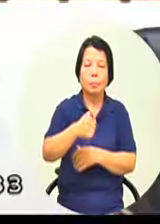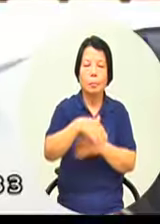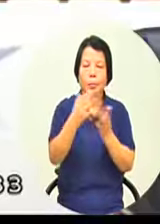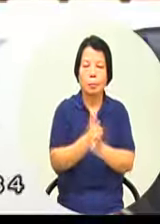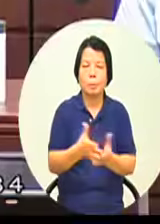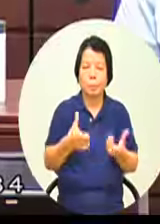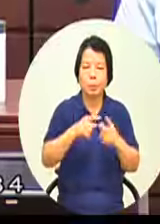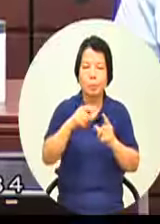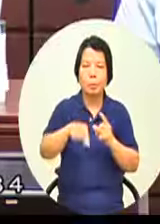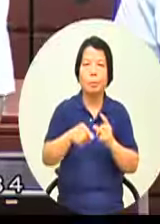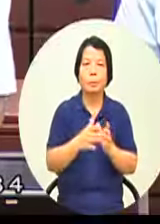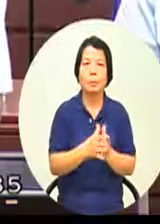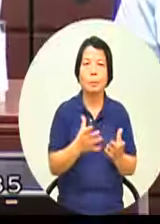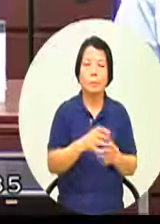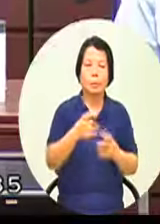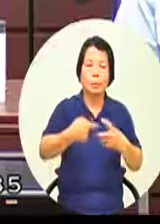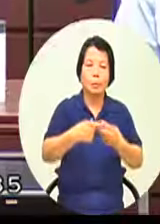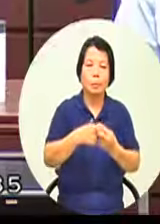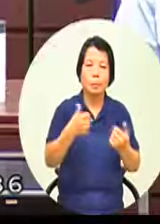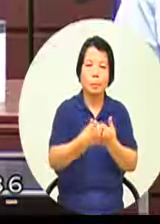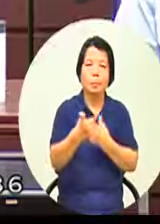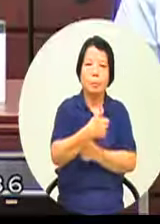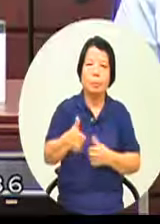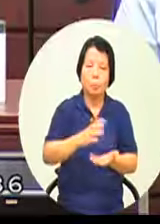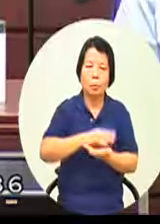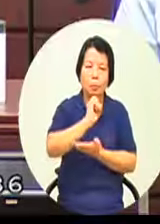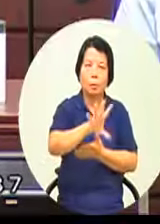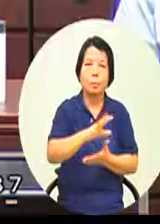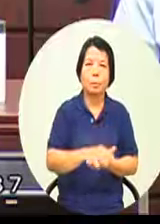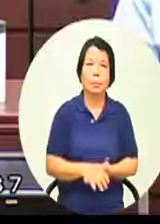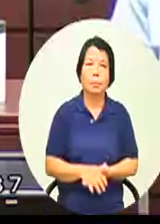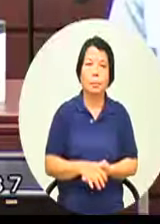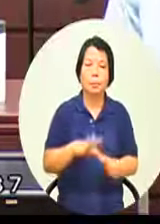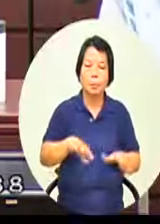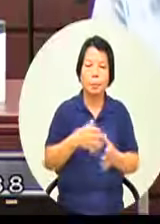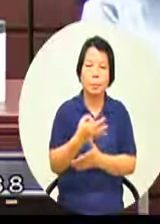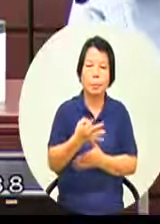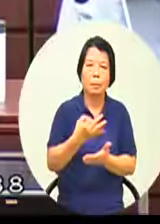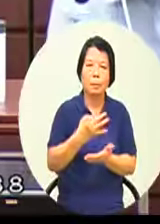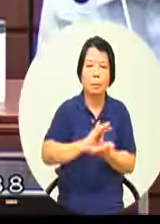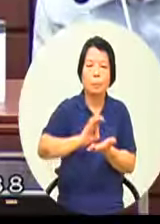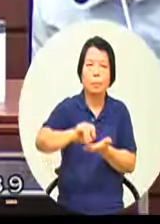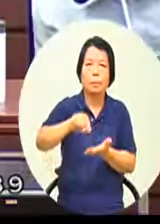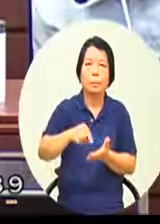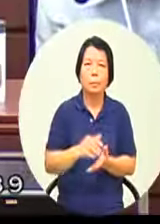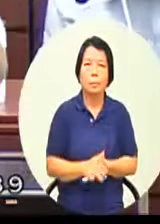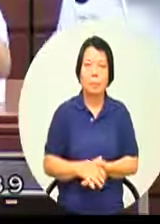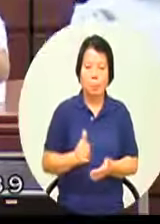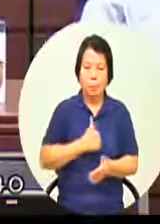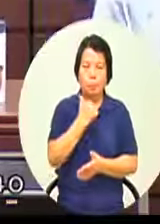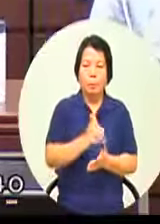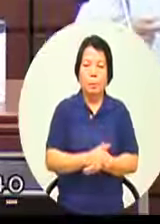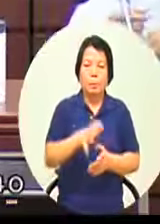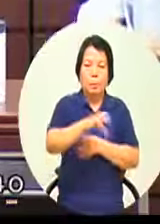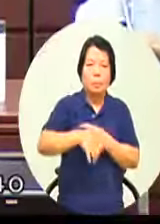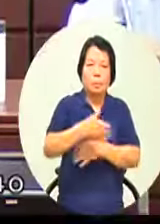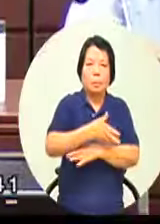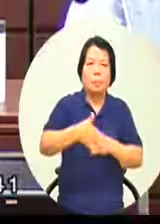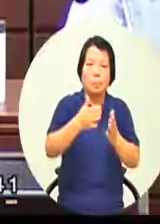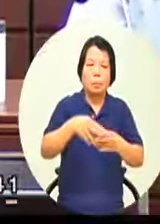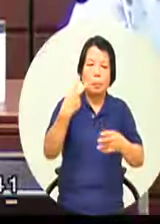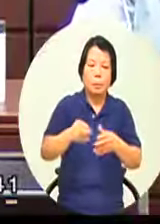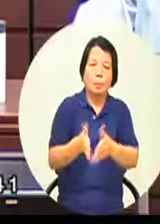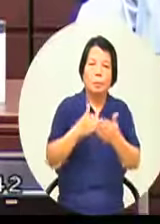谢主席，谢谢李议员。跟李议员报告一下哈，这个经费的问题，其实在农村再生里面，它